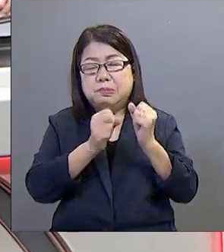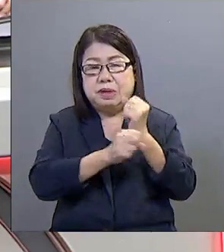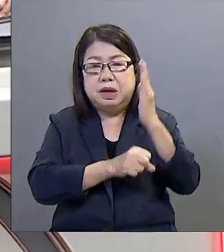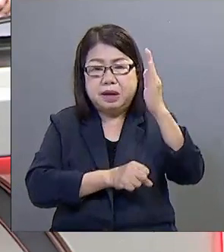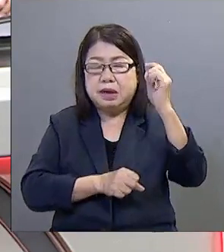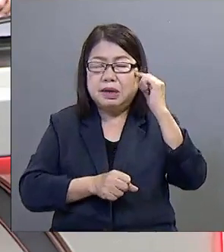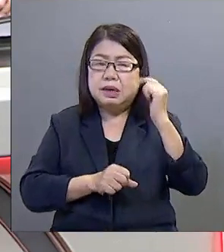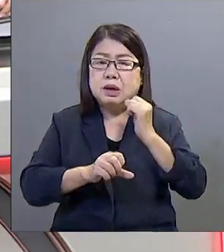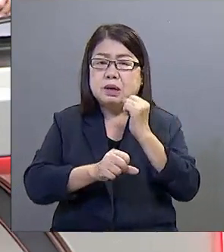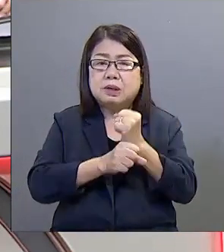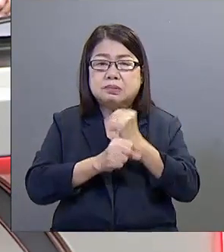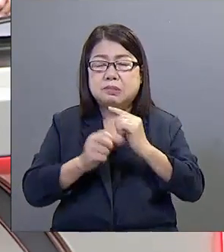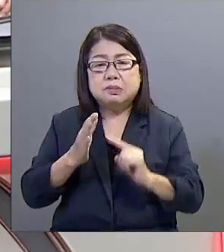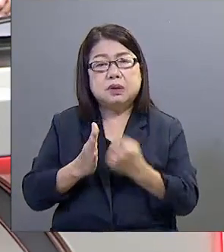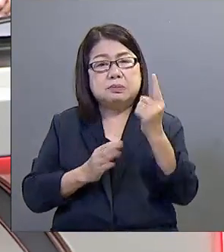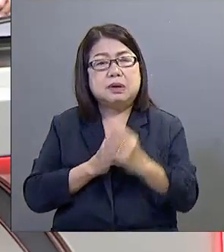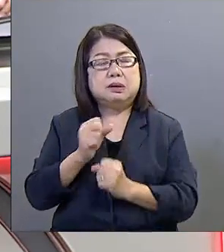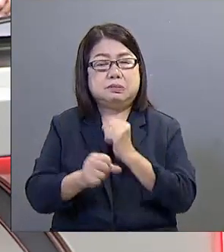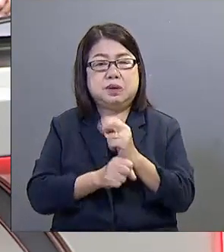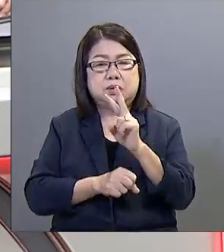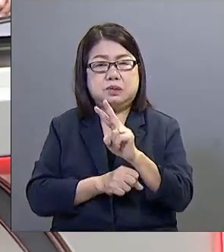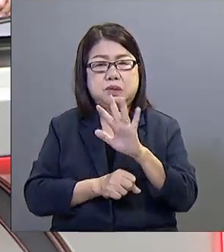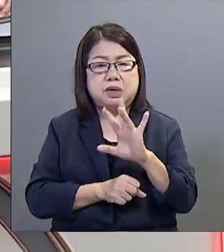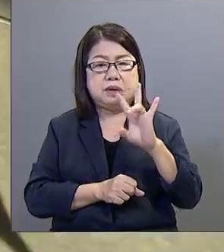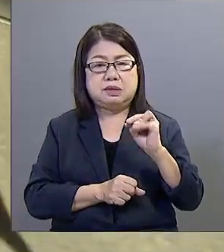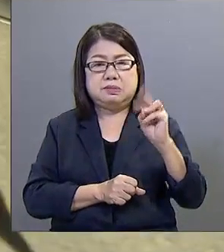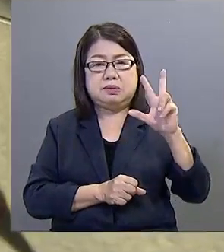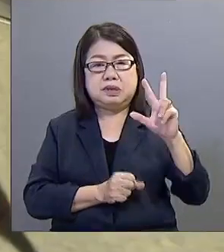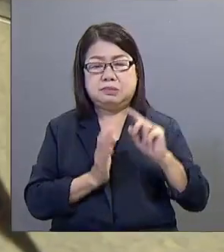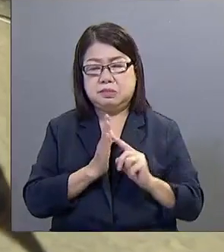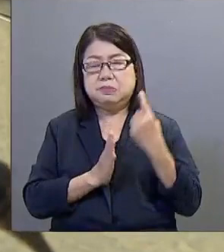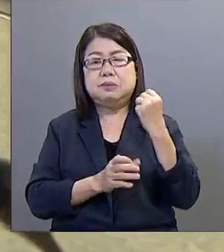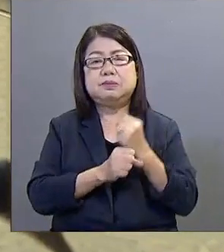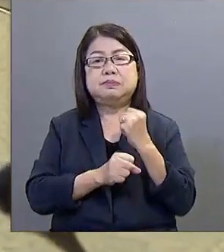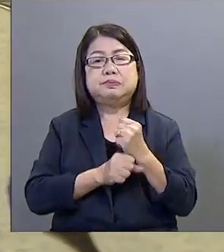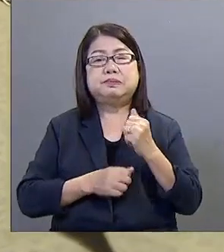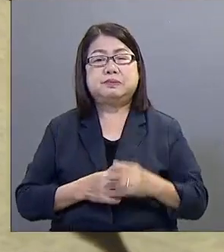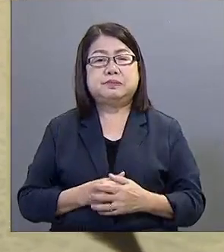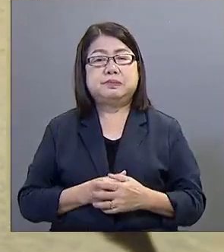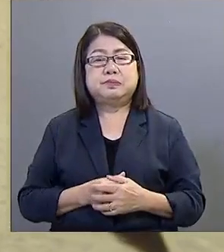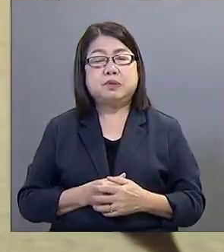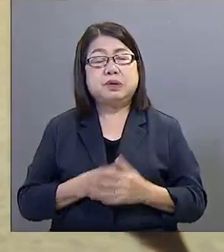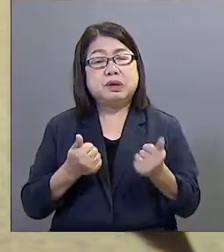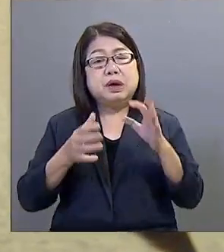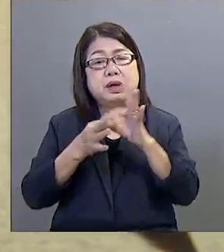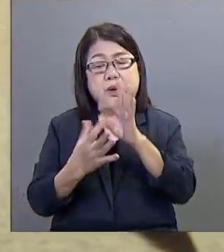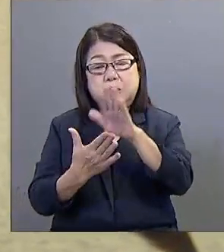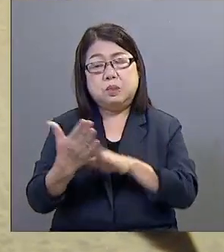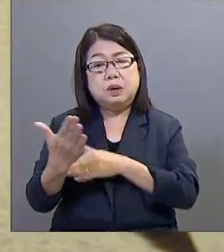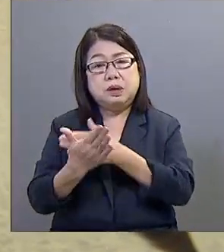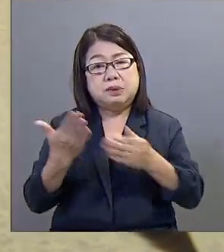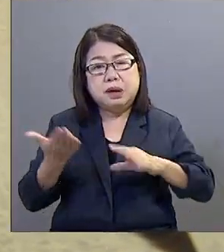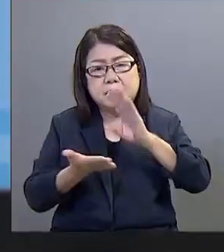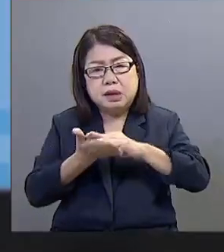จะเปิดให้บริการเฟสแรกได้ในปี 2573ค่ะความคืบหน้าของแผนการศึกษา